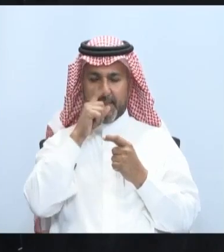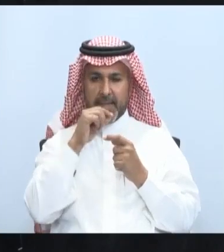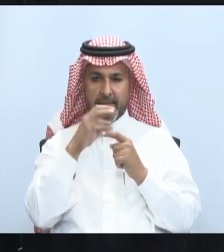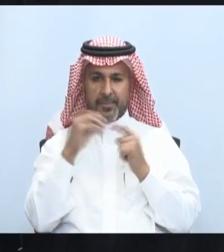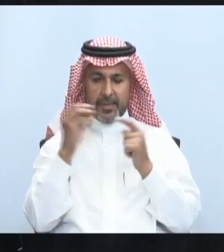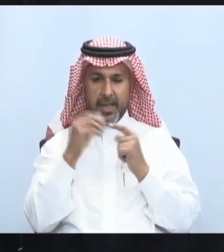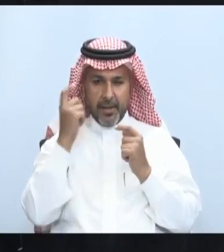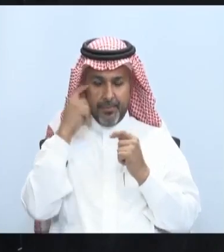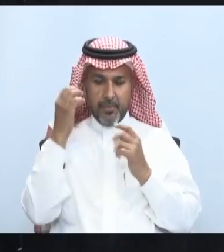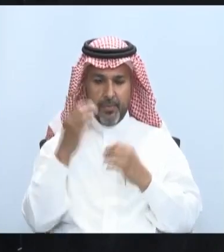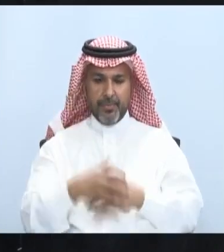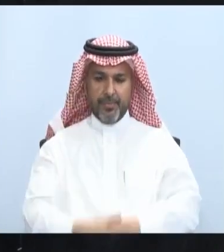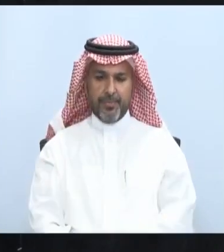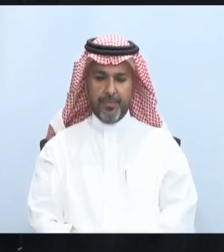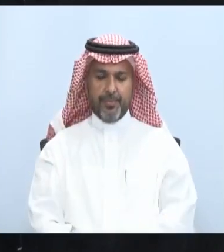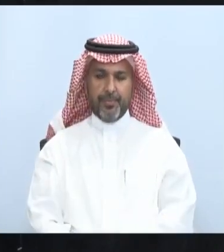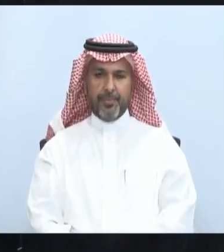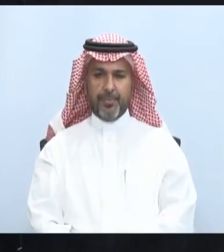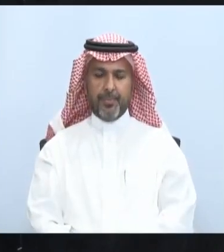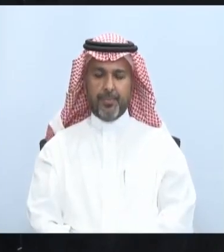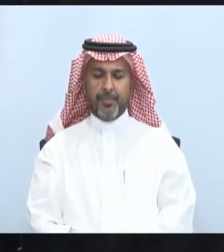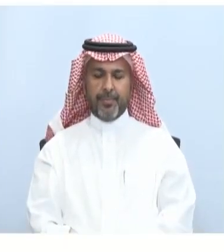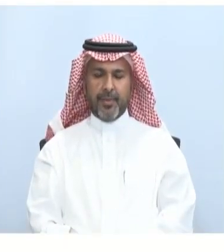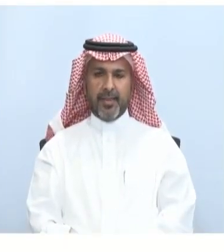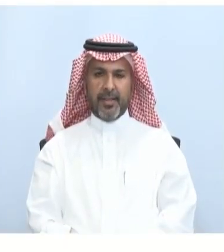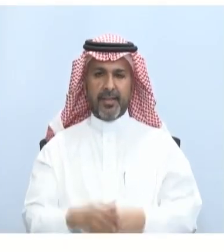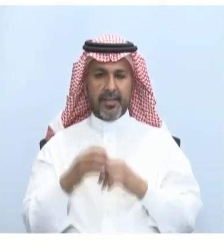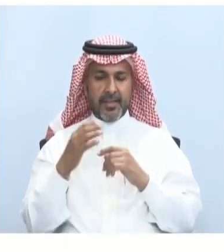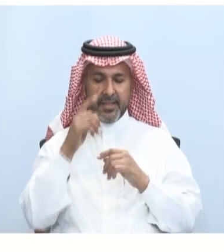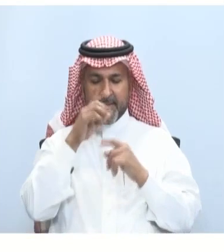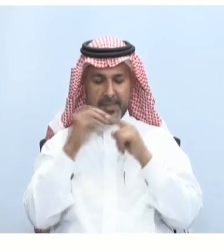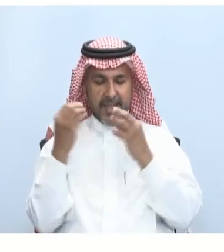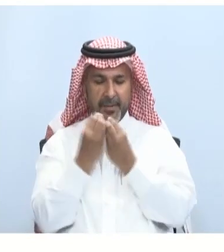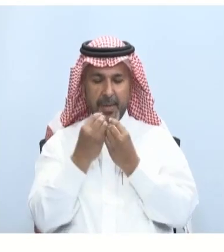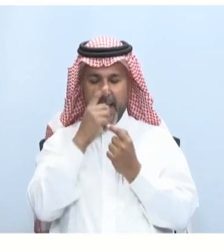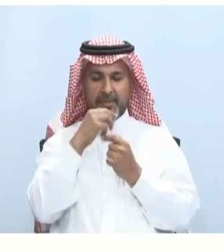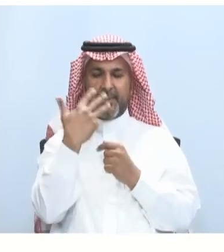في سالب احسنتم ممتاز راح يكون تسعه اي ممتاز